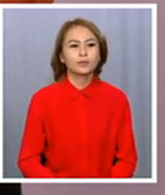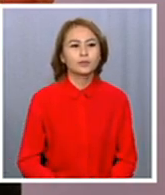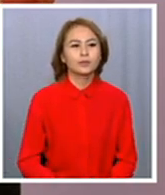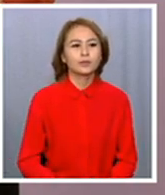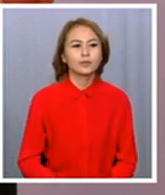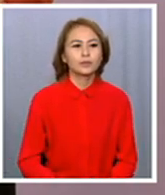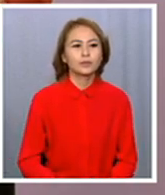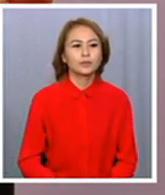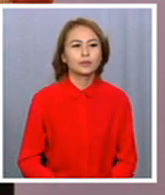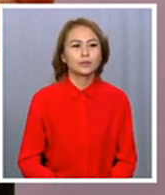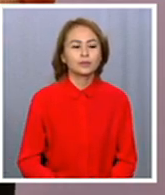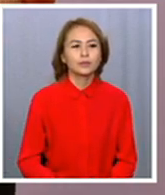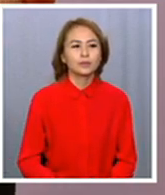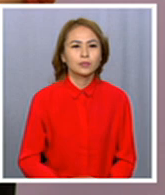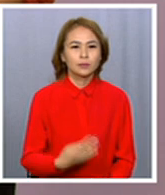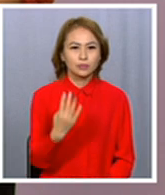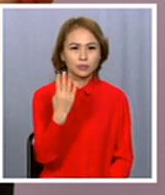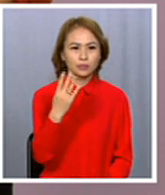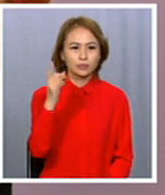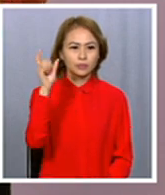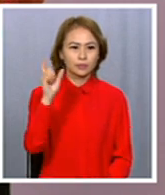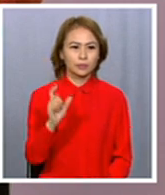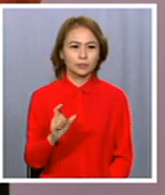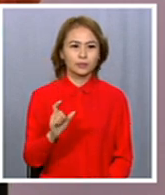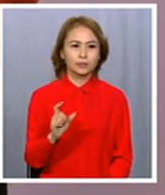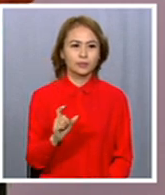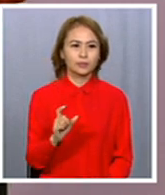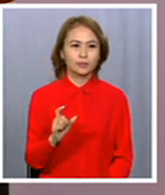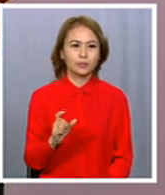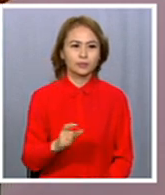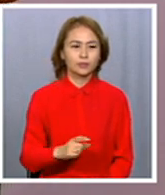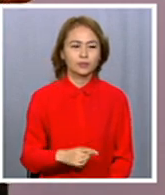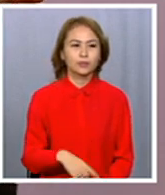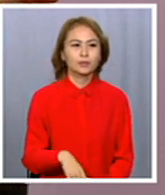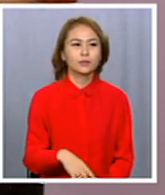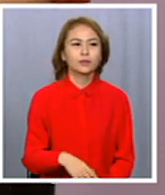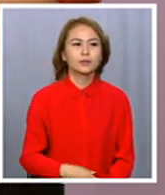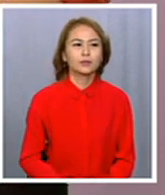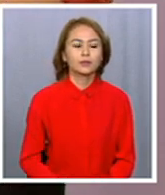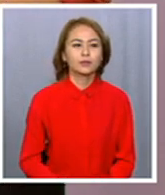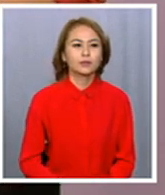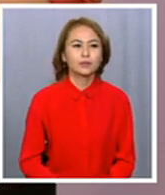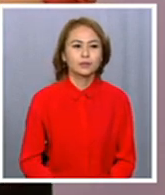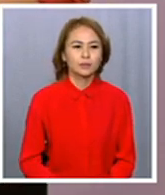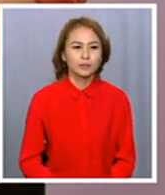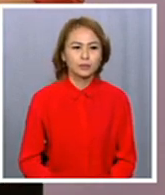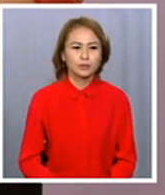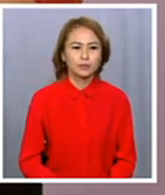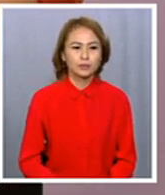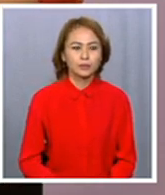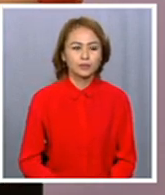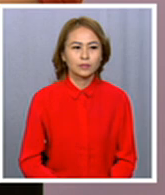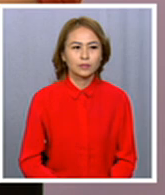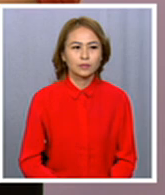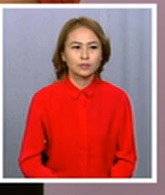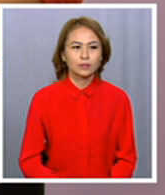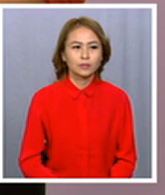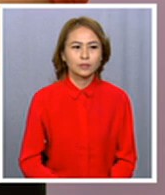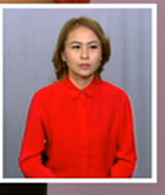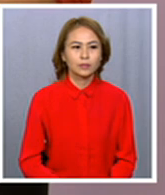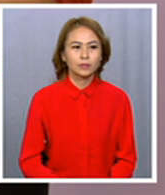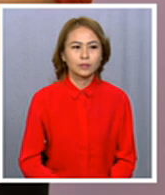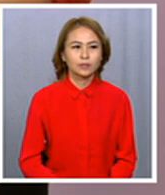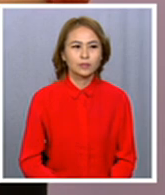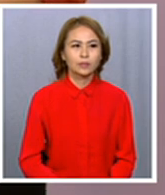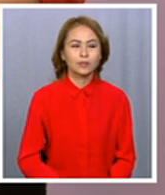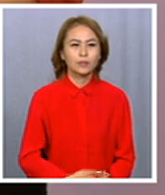балалар 4-ші бағаның 1-ші яшығына 4-ші қатардағы жұлдызшаны орналастырамыз.